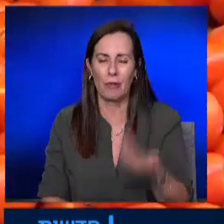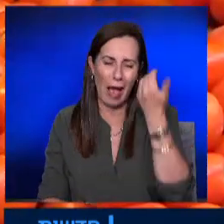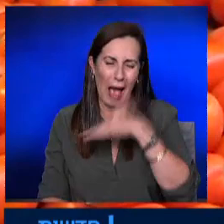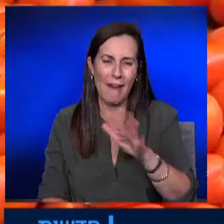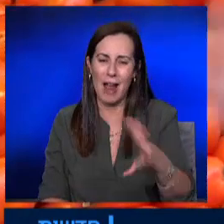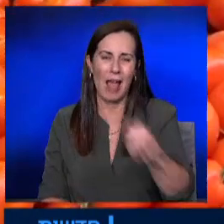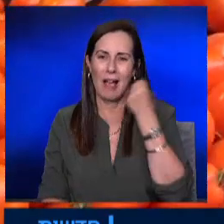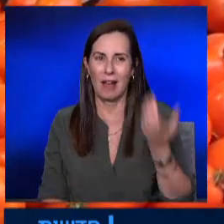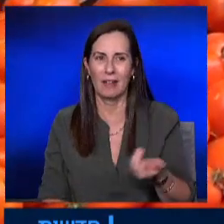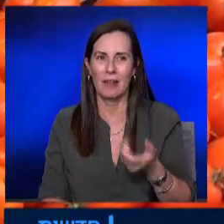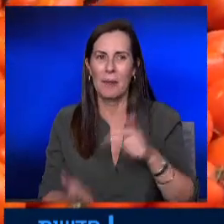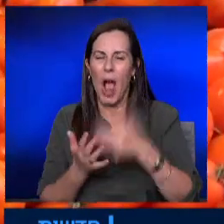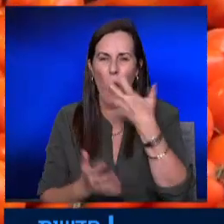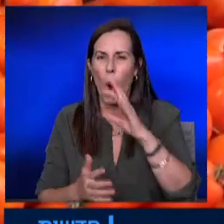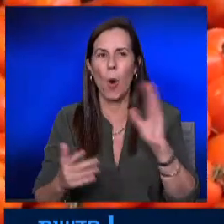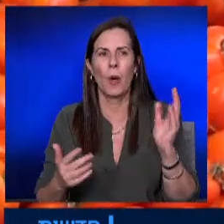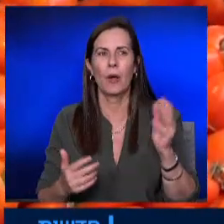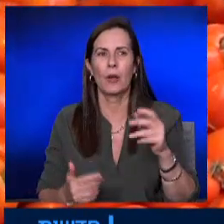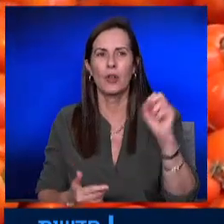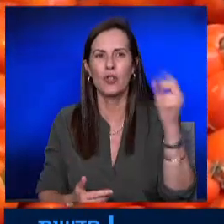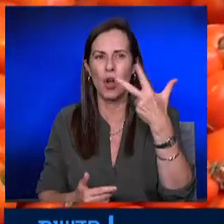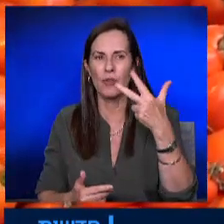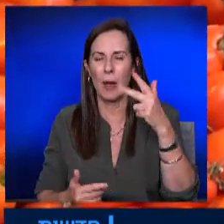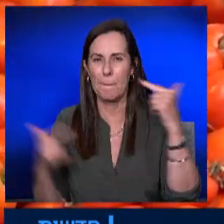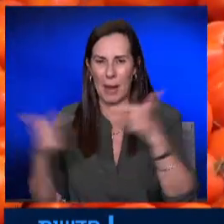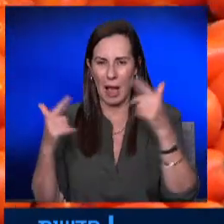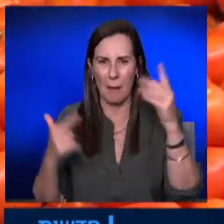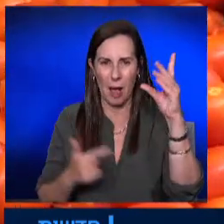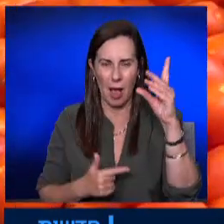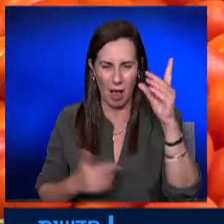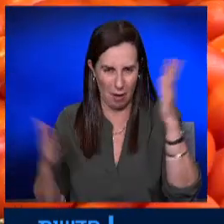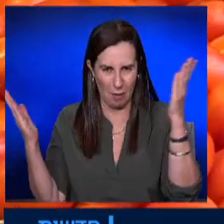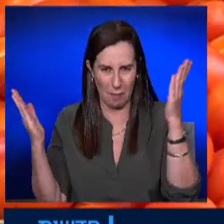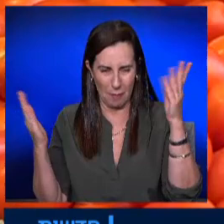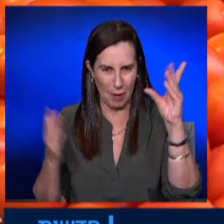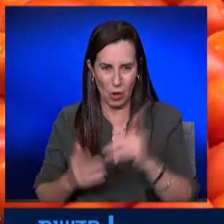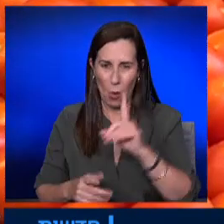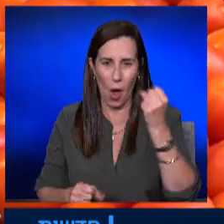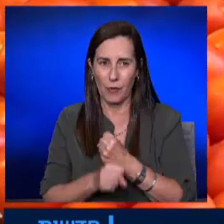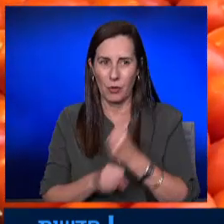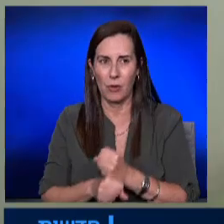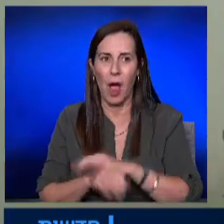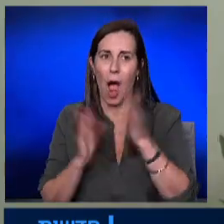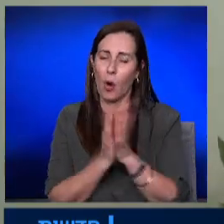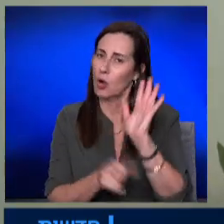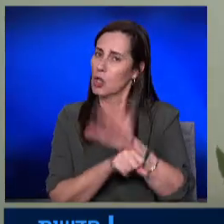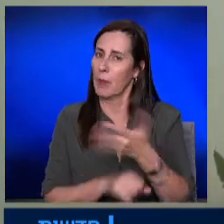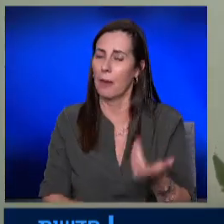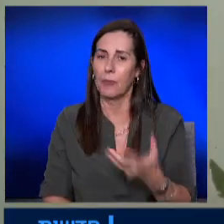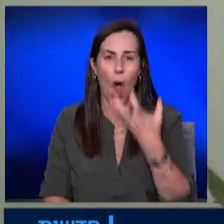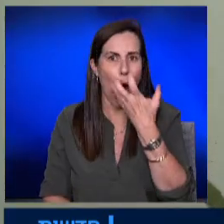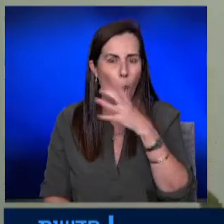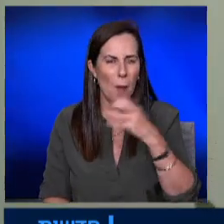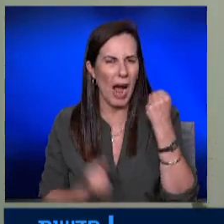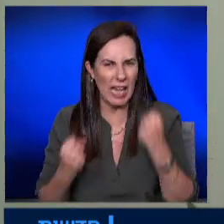אותו. בחום, במלחמה, 3 שבועות בדרום, כמעט לא עבדו. זה הכל השפיע עלינו. החום הכבד